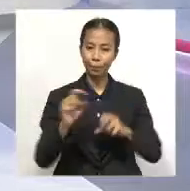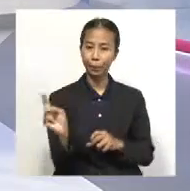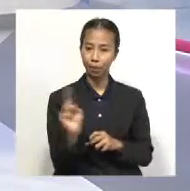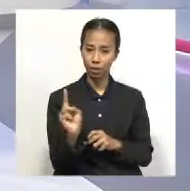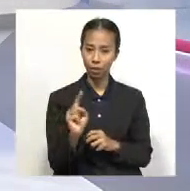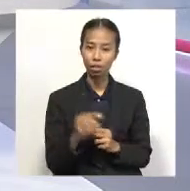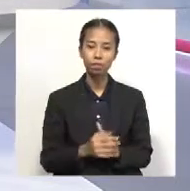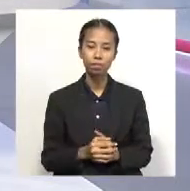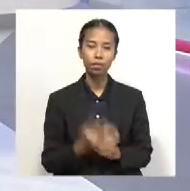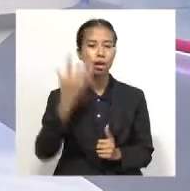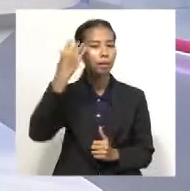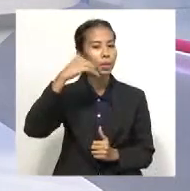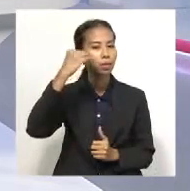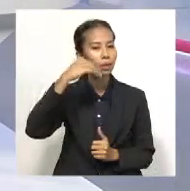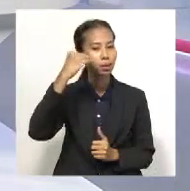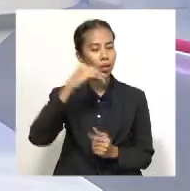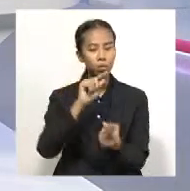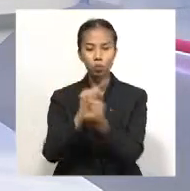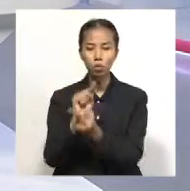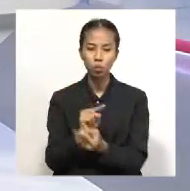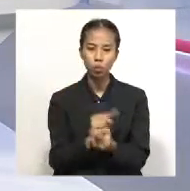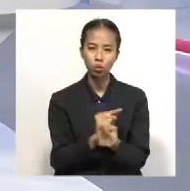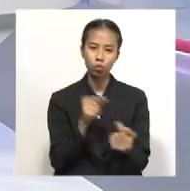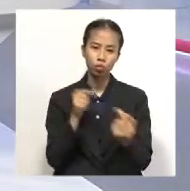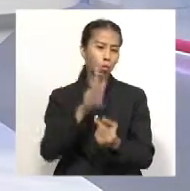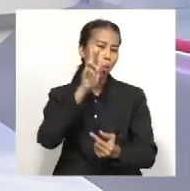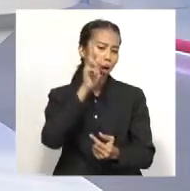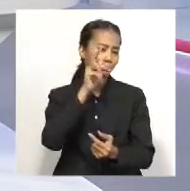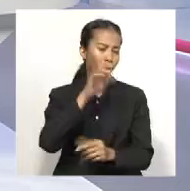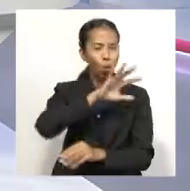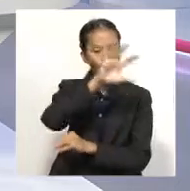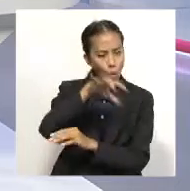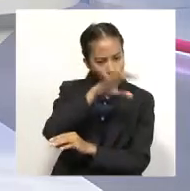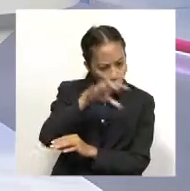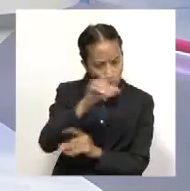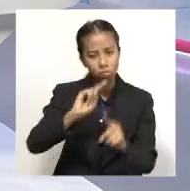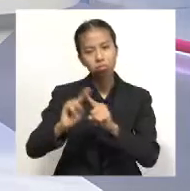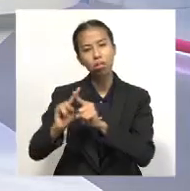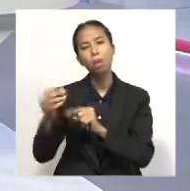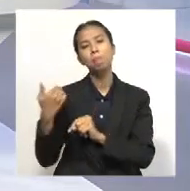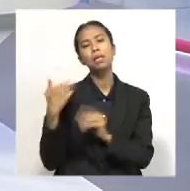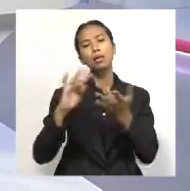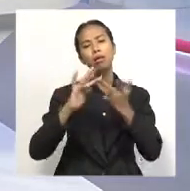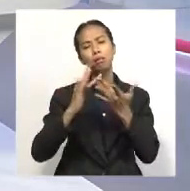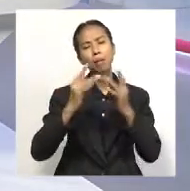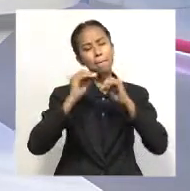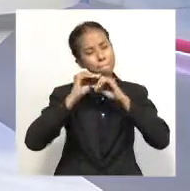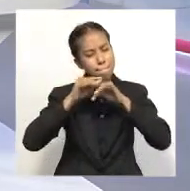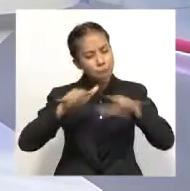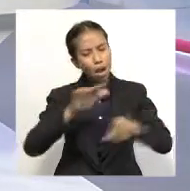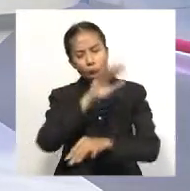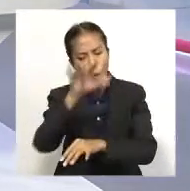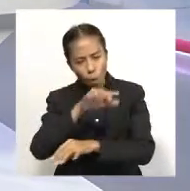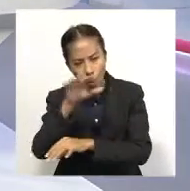เป็นปัญหาที่เกิดขึ้นบ่อยขึ้นเรื่อยๆนะครับการบิดเบือนข้อมูลข่าวสารโดยเฉพาะทางสื่อสังคมออนไลน์หรือโซเชียลมี